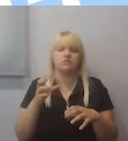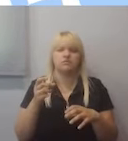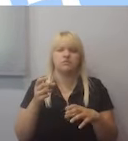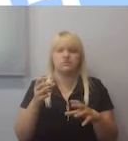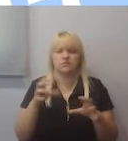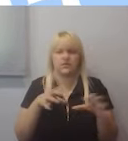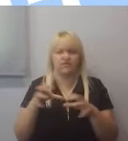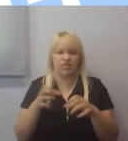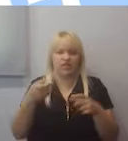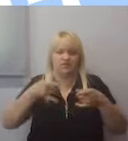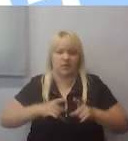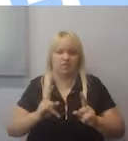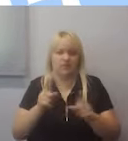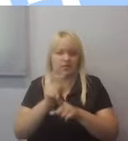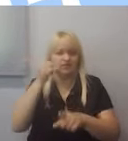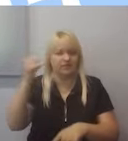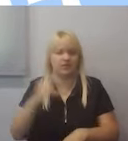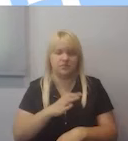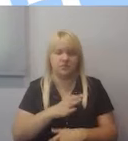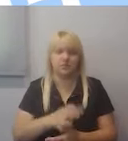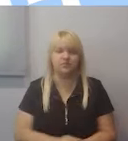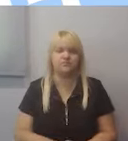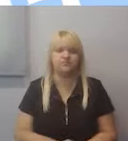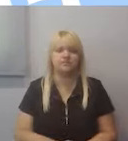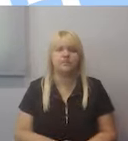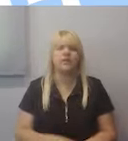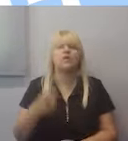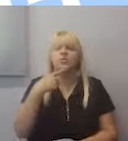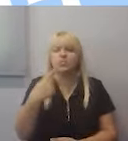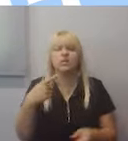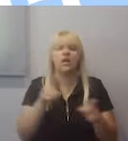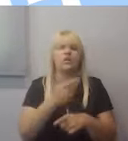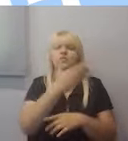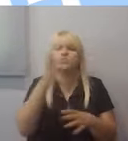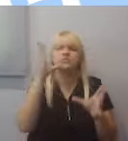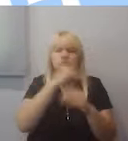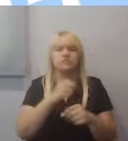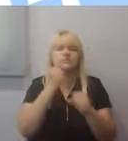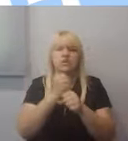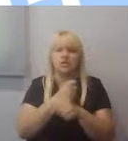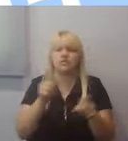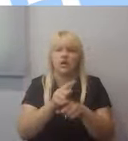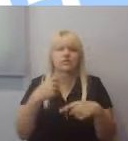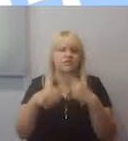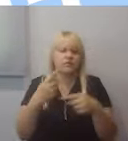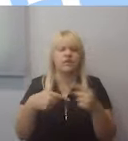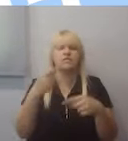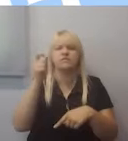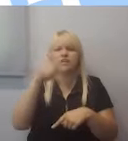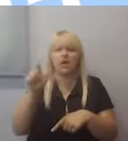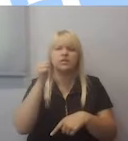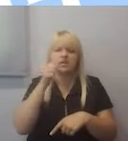dzemdības runājot par to ko jūs noteikti varat darīt un ko mēs arvien vairāk uzsveraram ikdienā 72 stundu